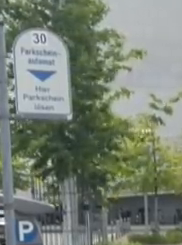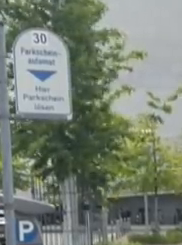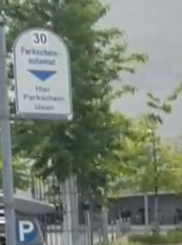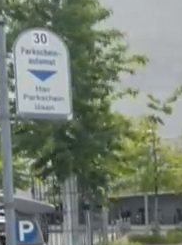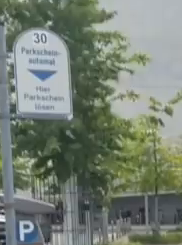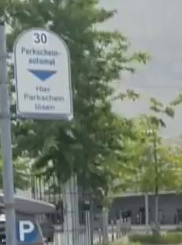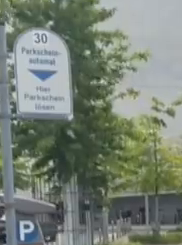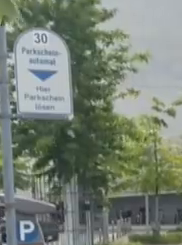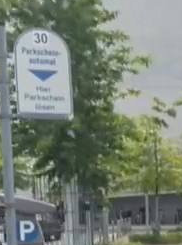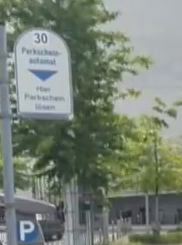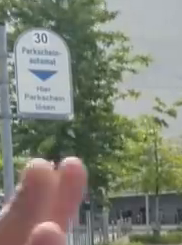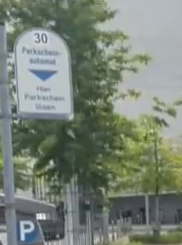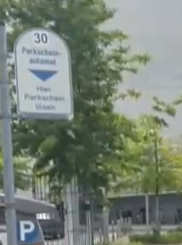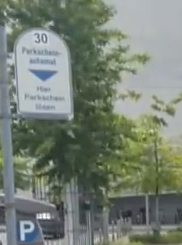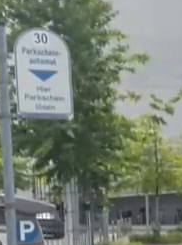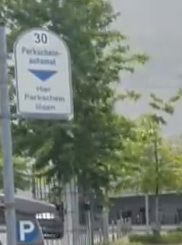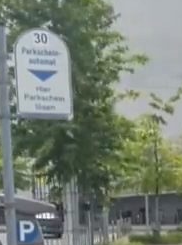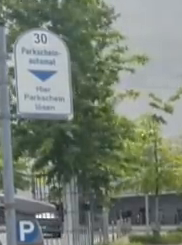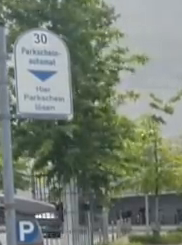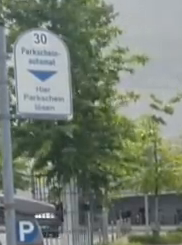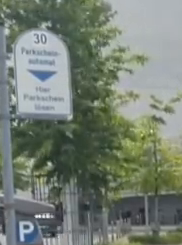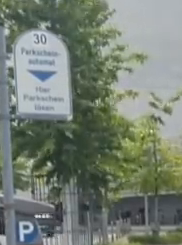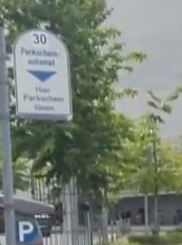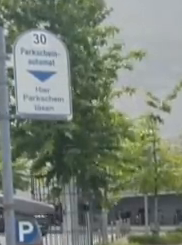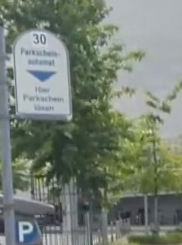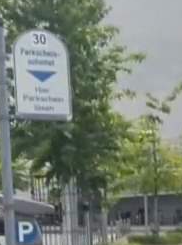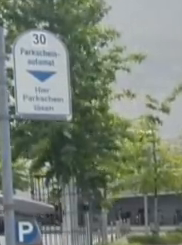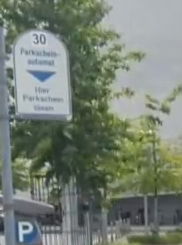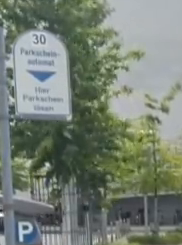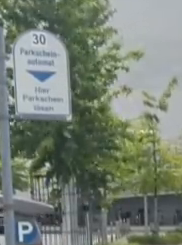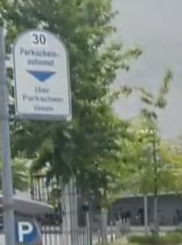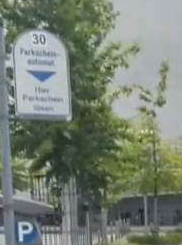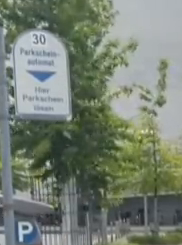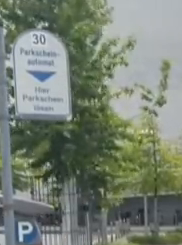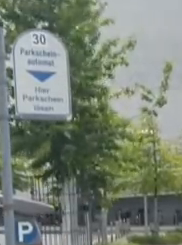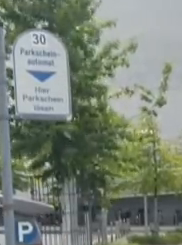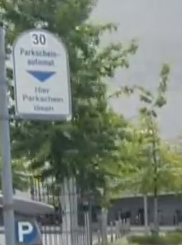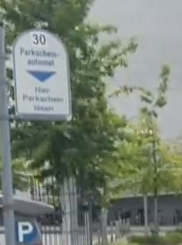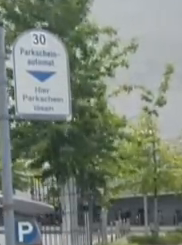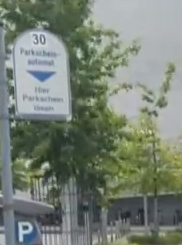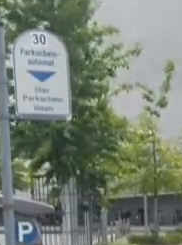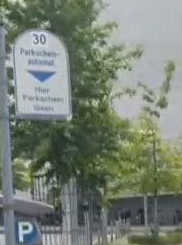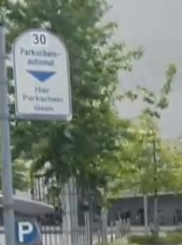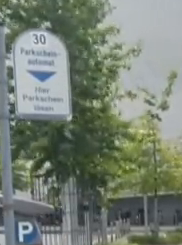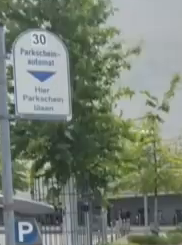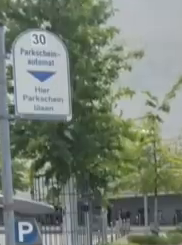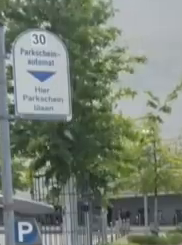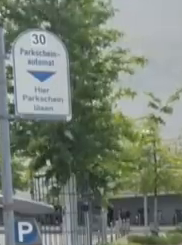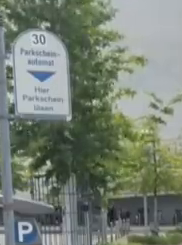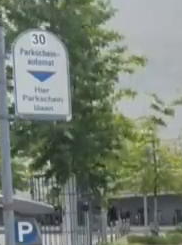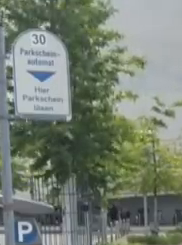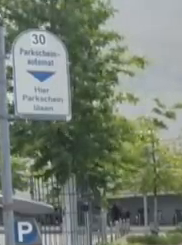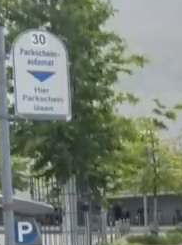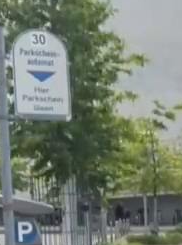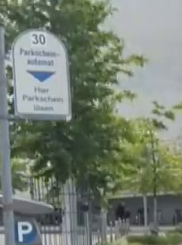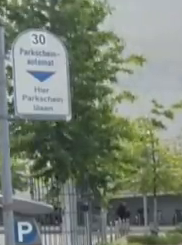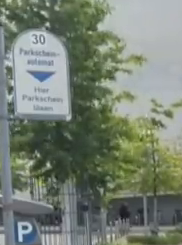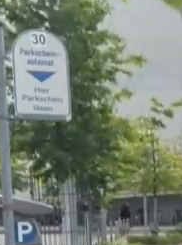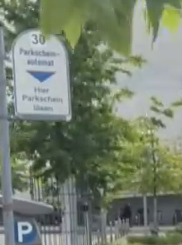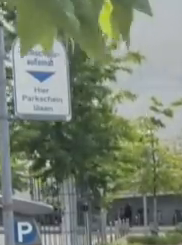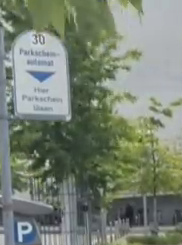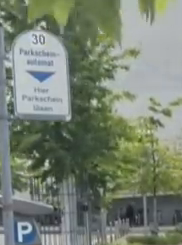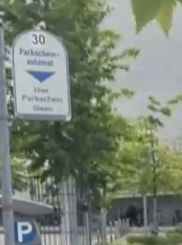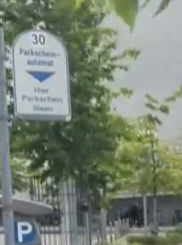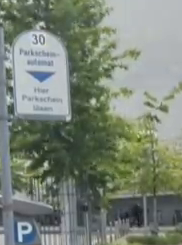wie man jetzt so tut, als ob das so überraschend sei, dass das Virus jetzt zurückzieht, sich zumindest stark